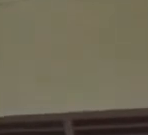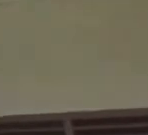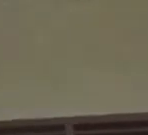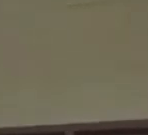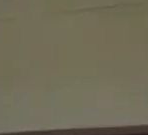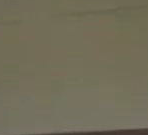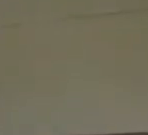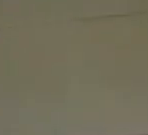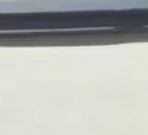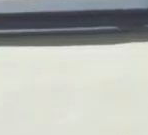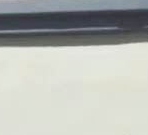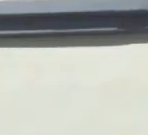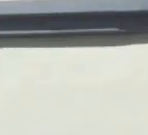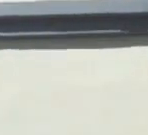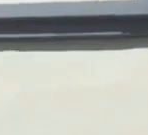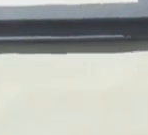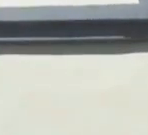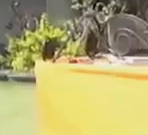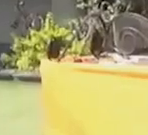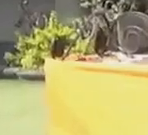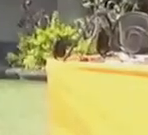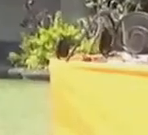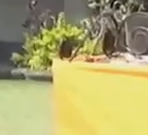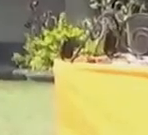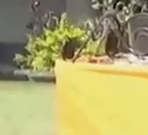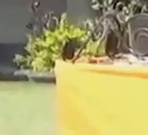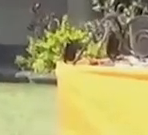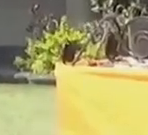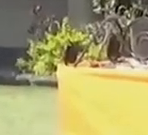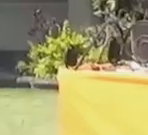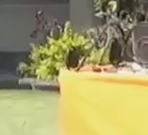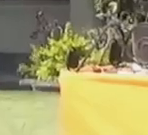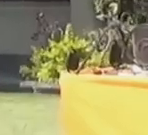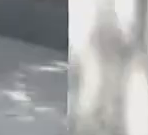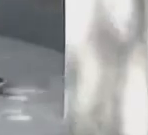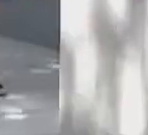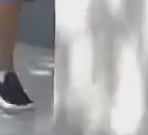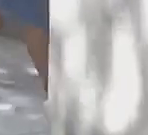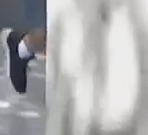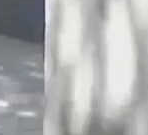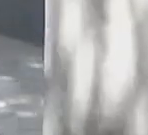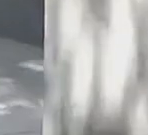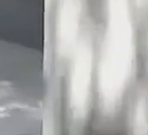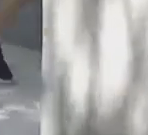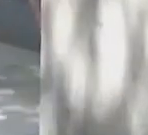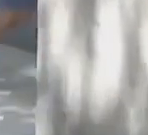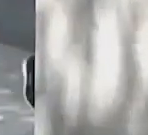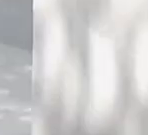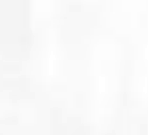Masing-masing ruangan rencana akan dipasang 2 unit AC. Usai surat edaran ini viral, sekolah membatalkan rencana